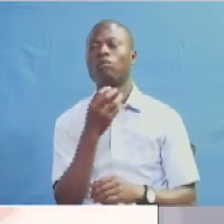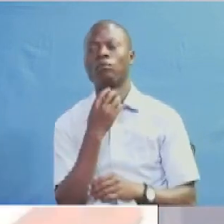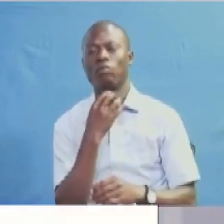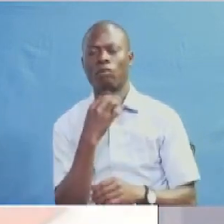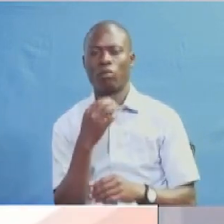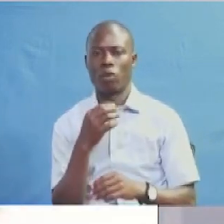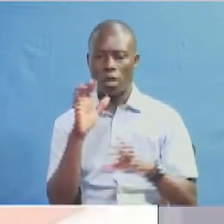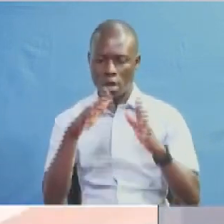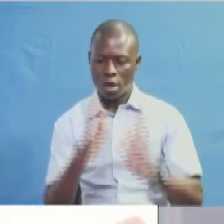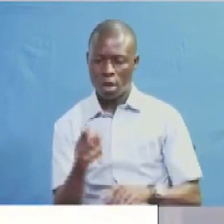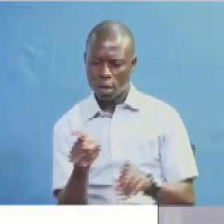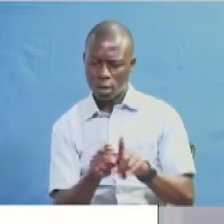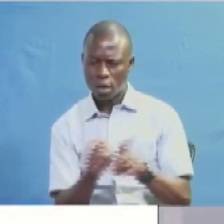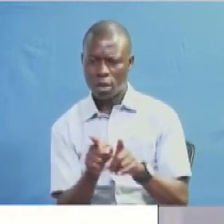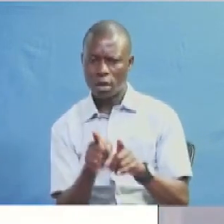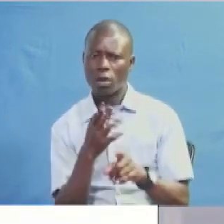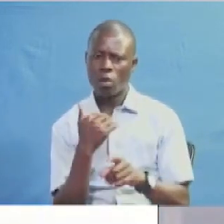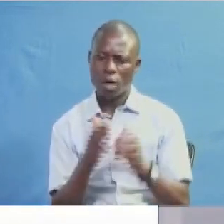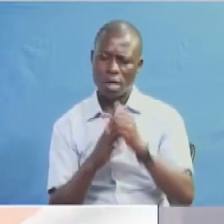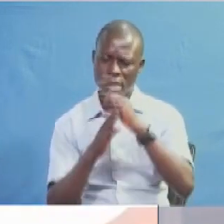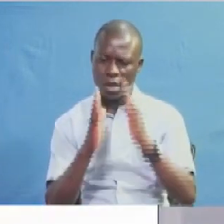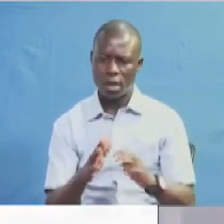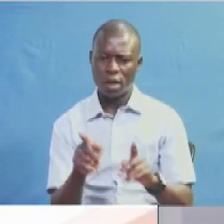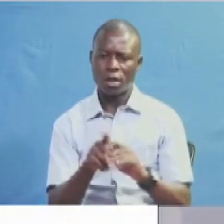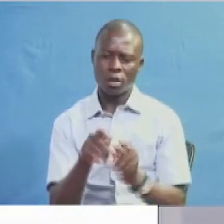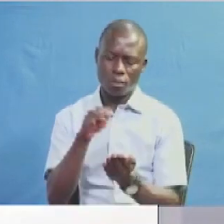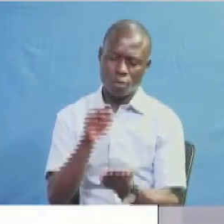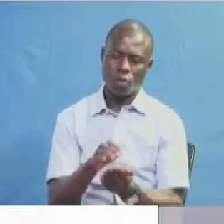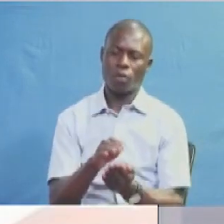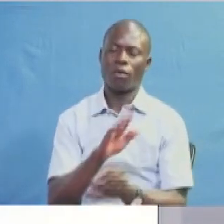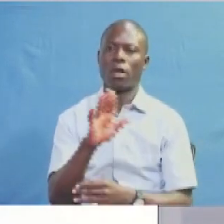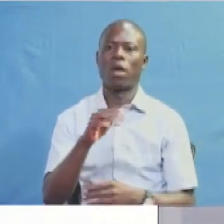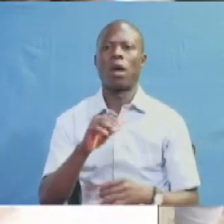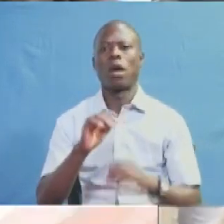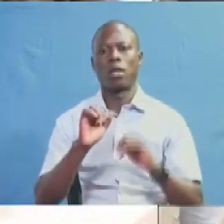Wakulima hao wakiwatuhumu viongozi hao kwa kupuuza maslahi yao.